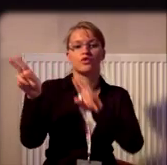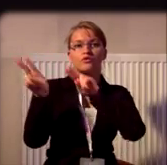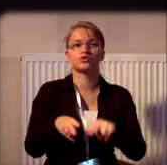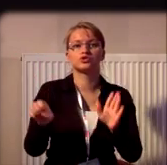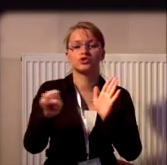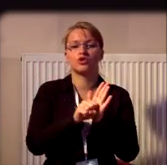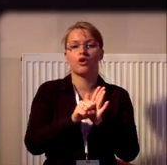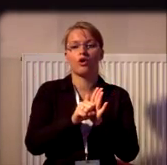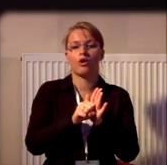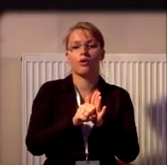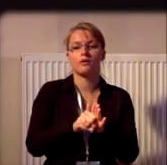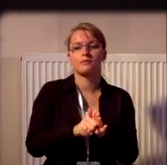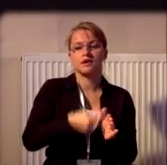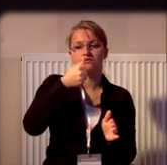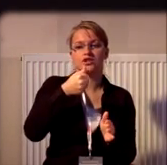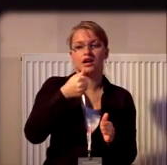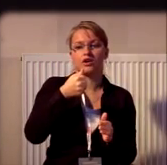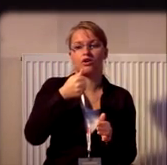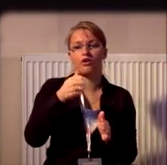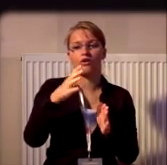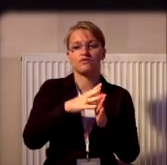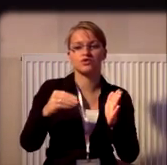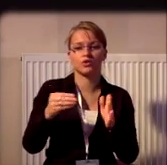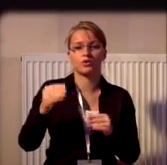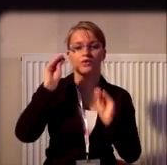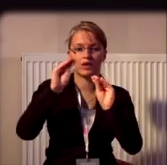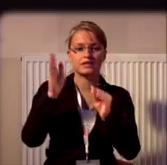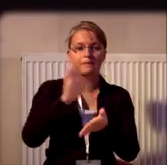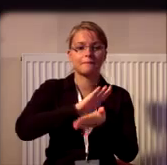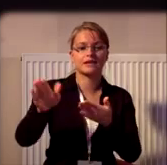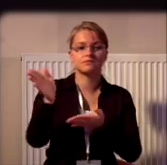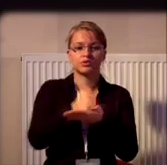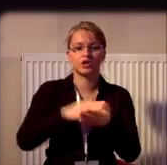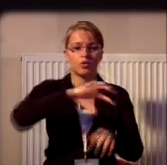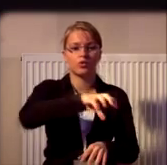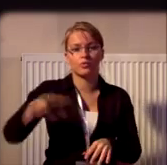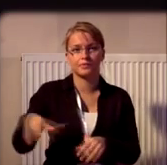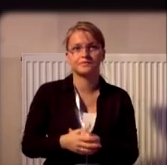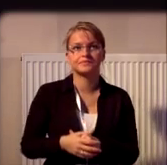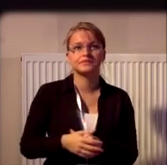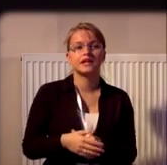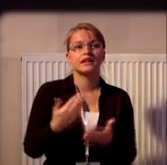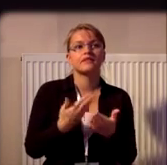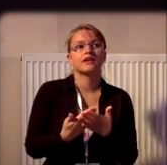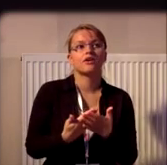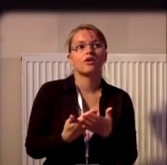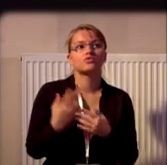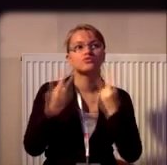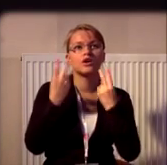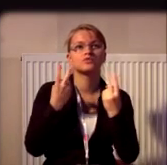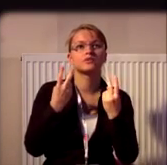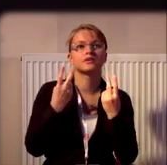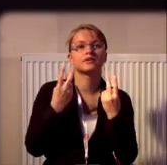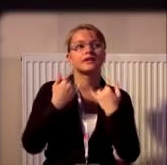systemu integracji, czyli już nie byłoby podziału na grupy, już nie byłoby tego efektu, który żeśmy sobie założyli. W związku z tym